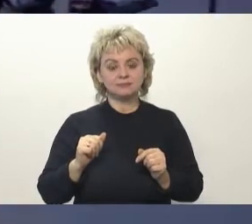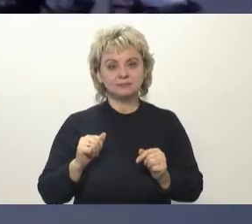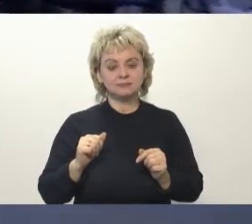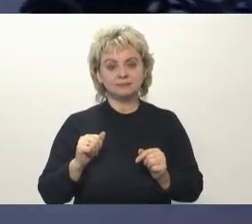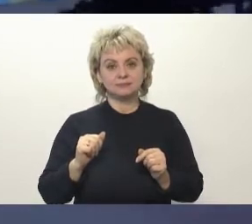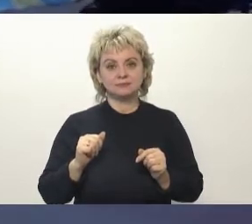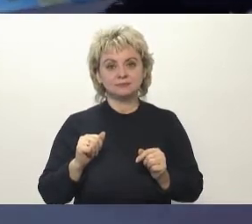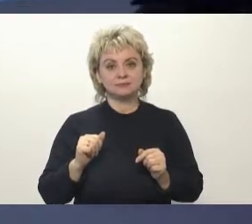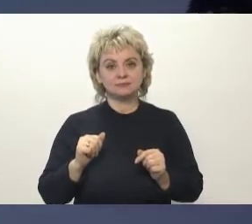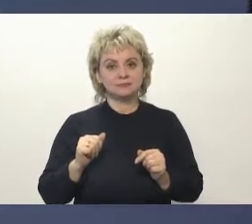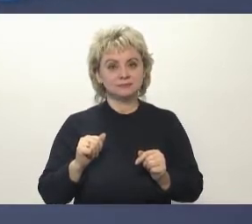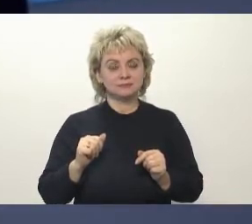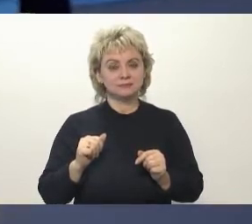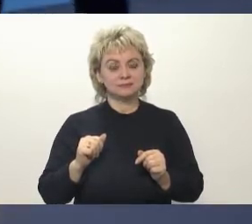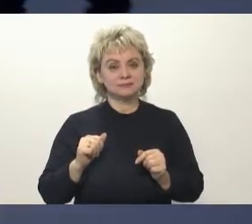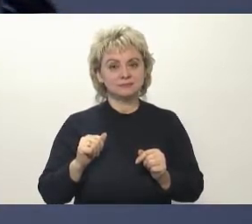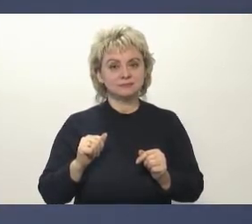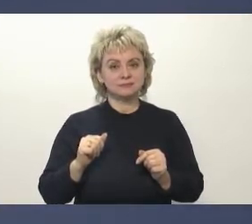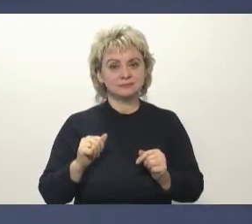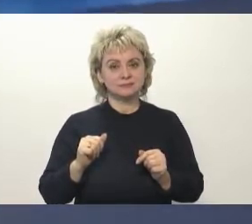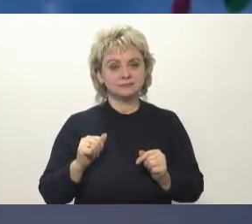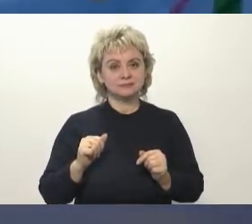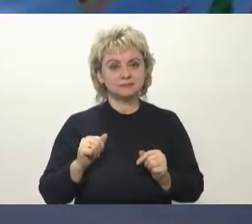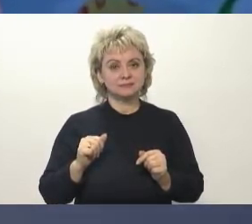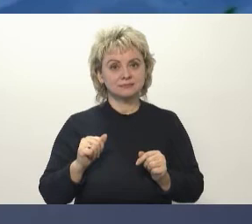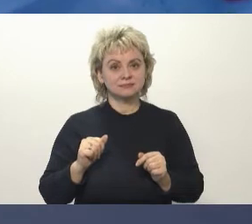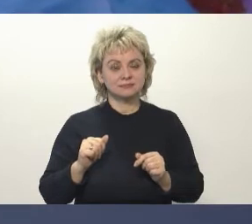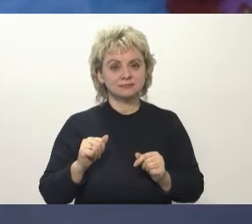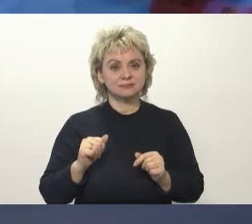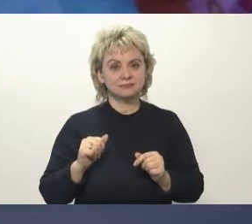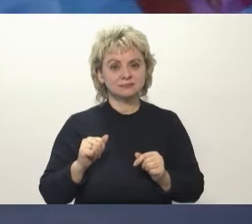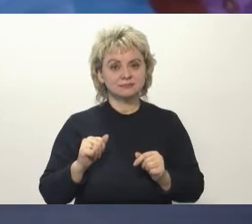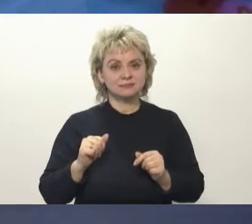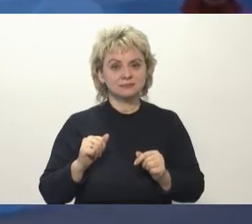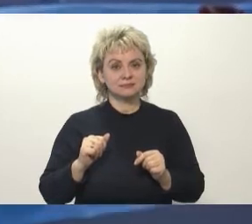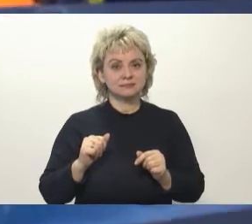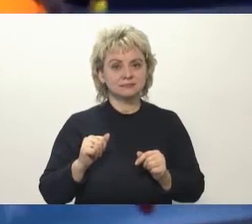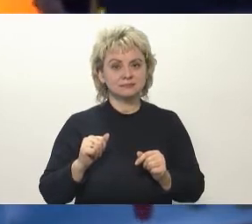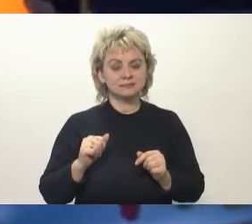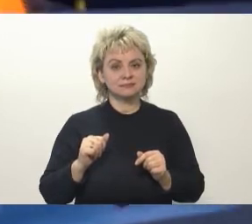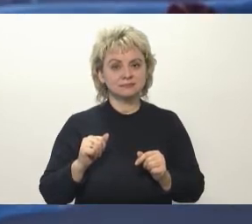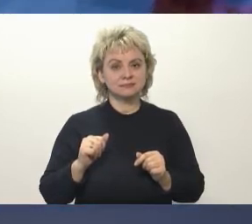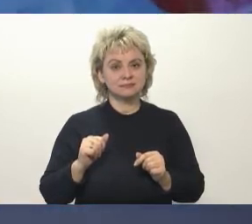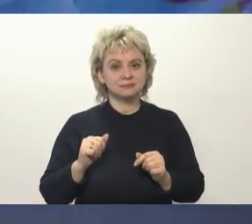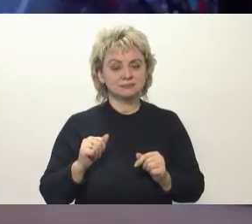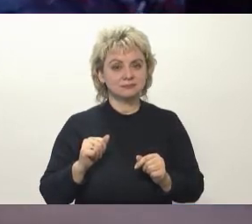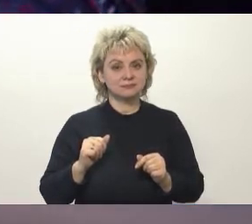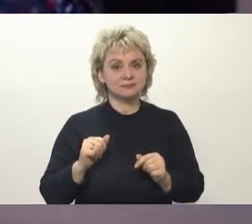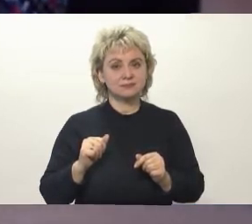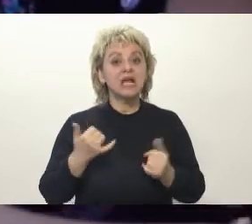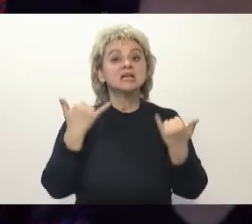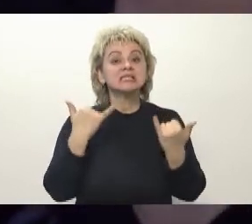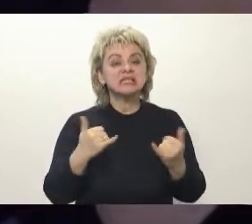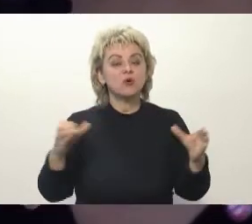Пора взрослеть, теперь мы не будем тебя ждать. Твои стихи не протянутся гроши. Вижу, как их неверие пытается меня зацепить.